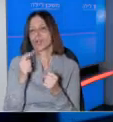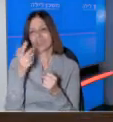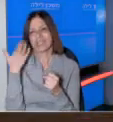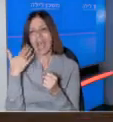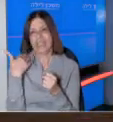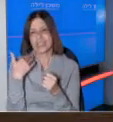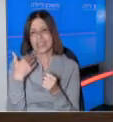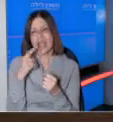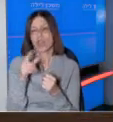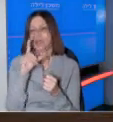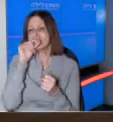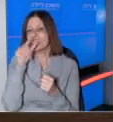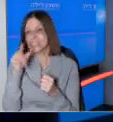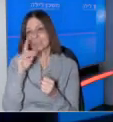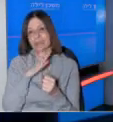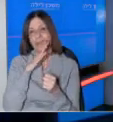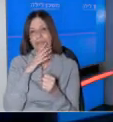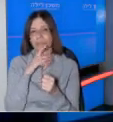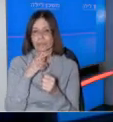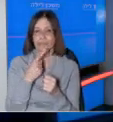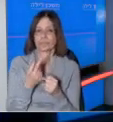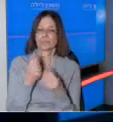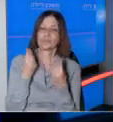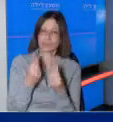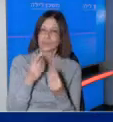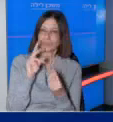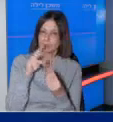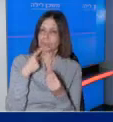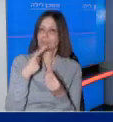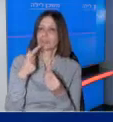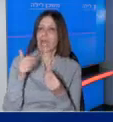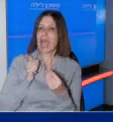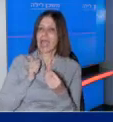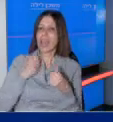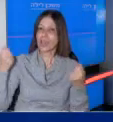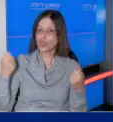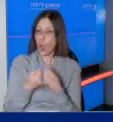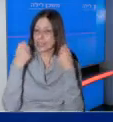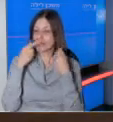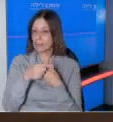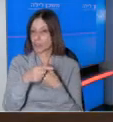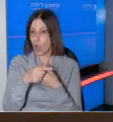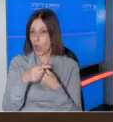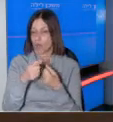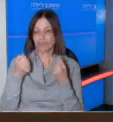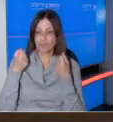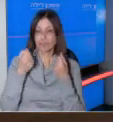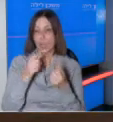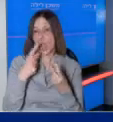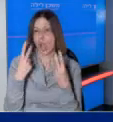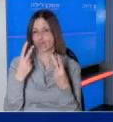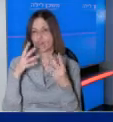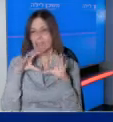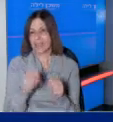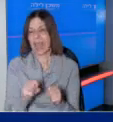אומר היום חבר הכנסת... אבל איזה שהוא צייץ את זה, זו בעיה. עוד יש לי שאלה. חייל שדורסים אותו, חייל שדורסים אותו, לא משנה, מתנחל,